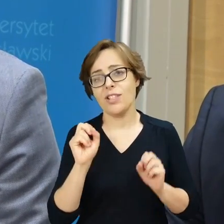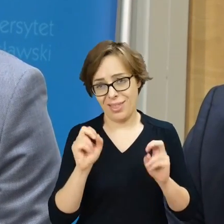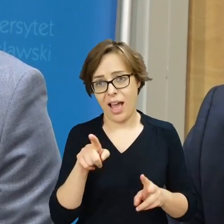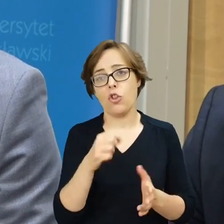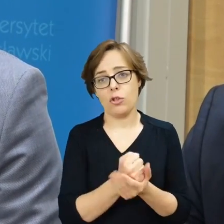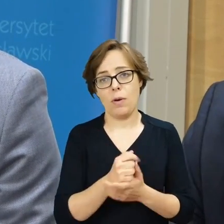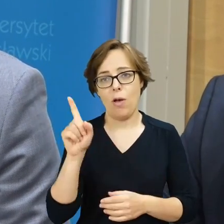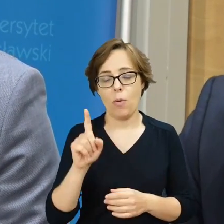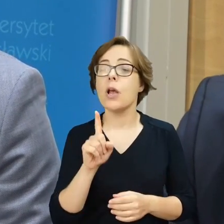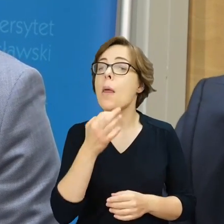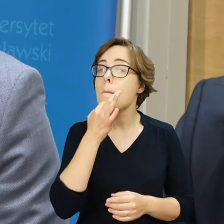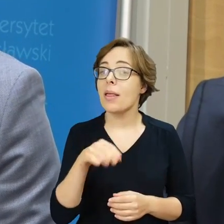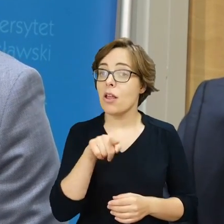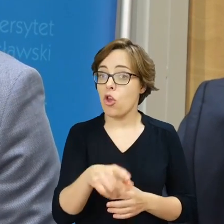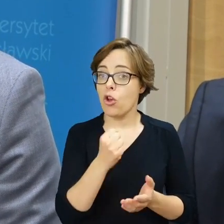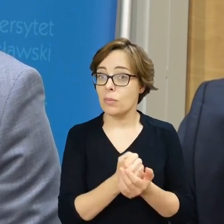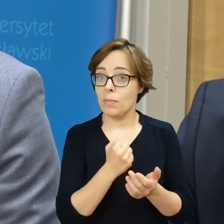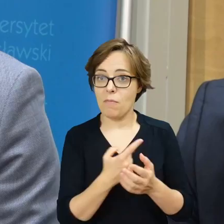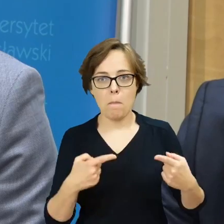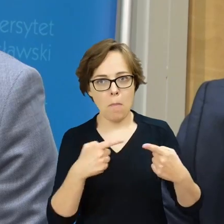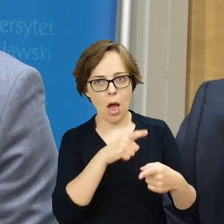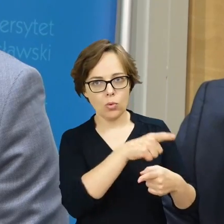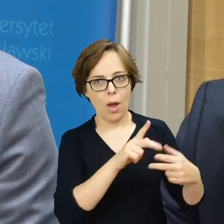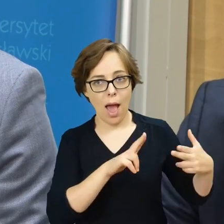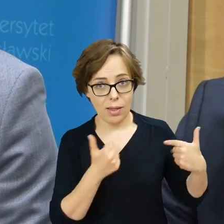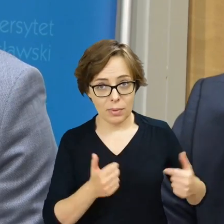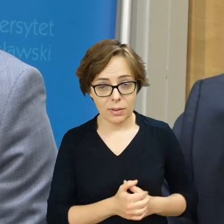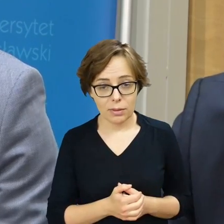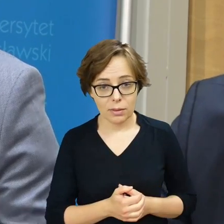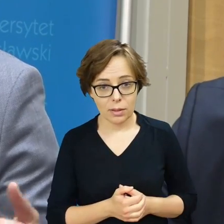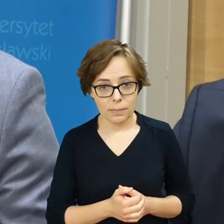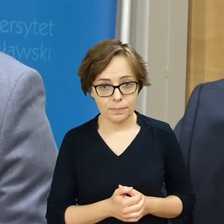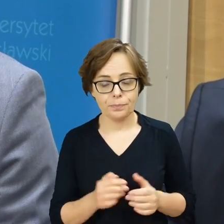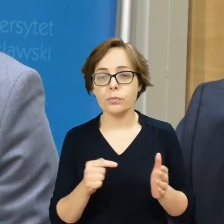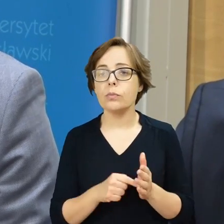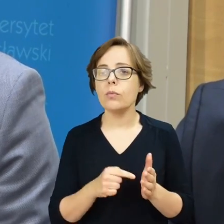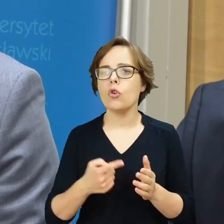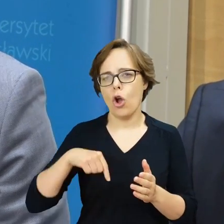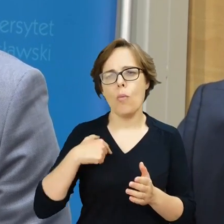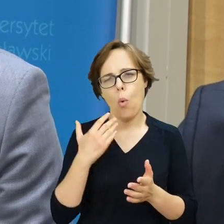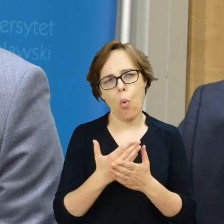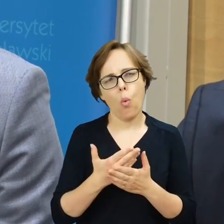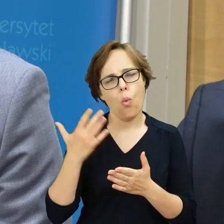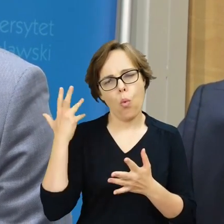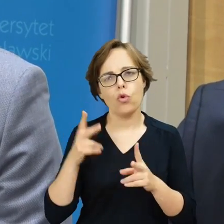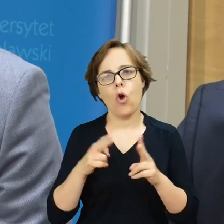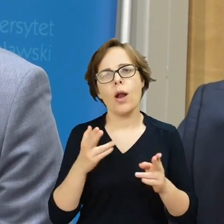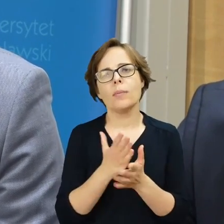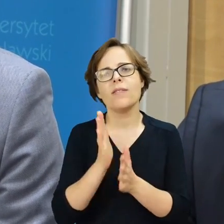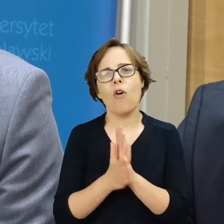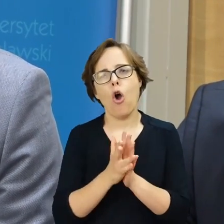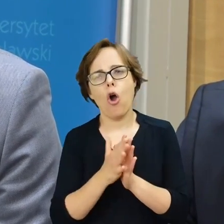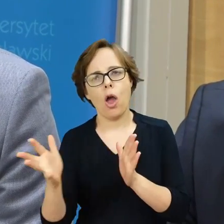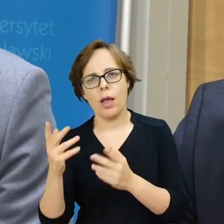administracyjna w takim rozumieniu klasycznym, które myśmy sobie wypracowali tutaj już od okresu międzywojennego? I tutaj, no, powiem,